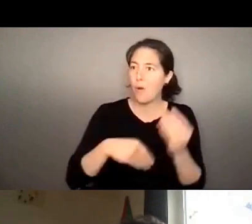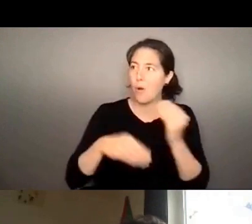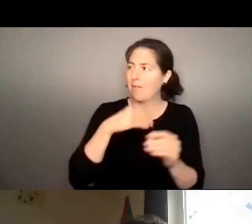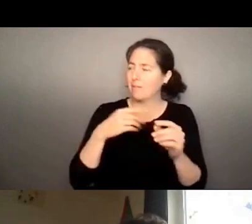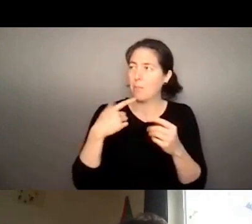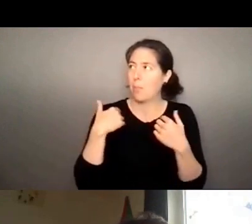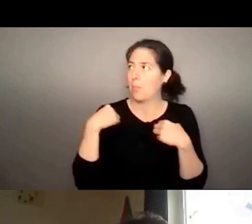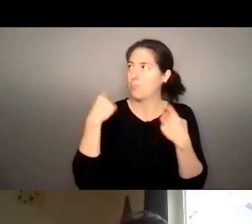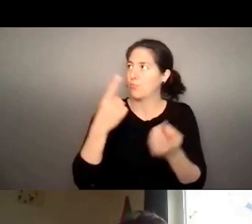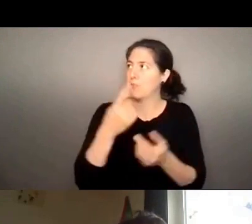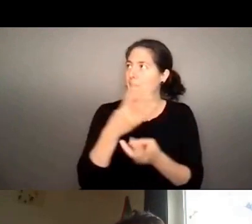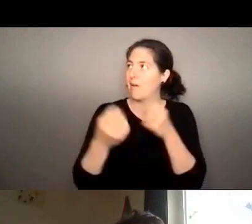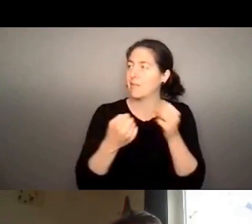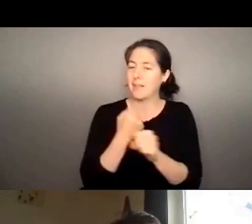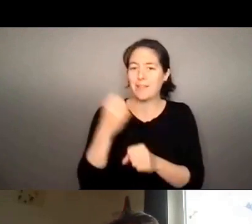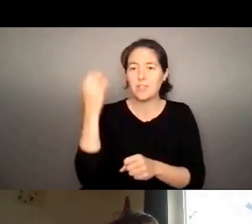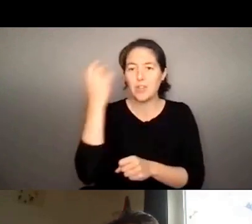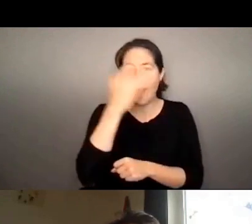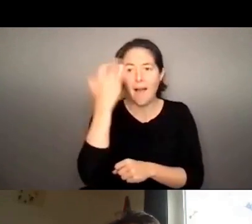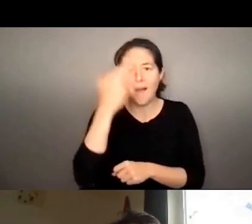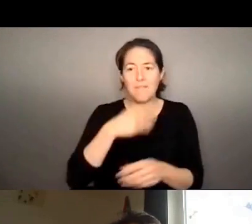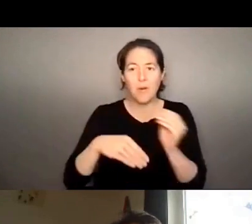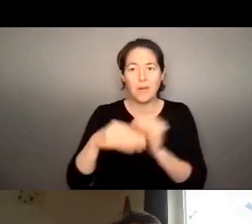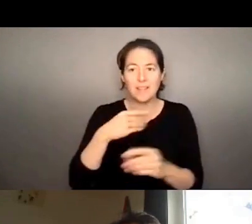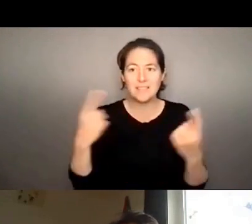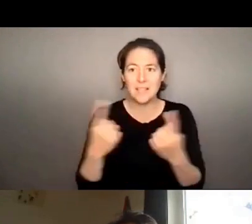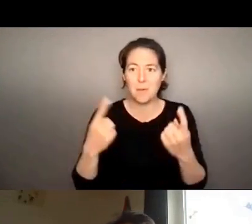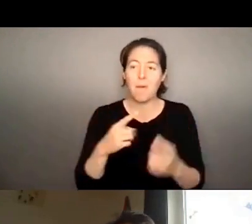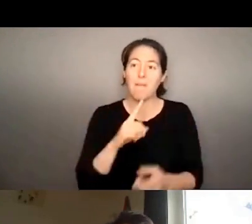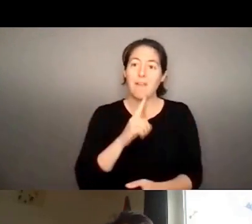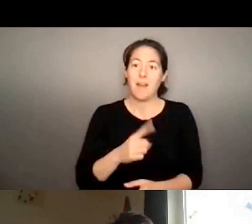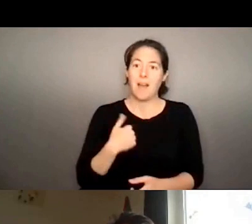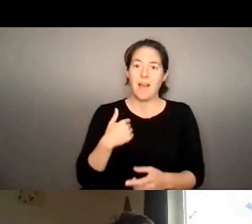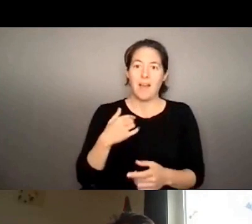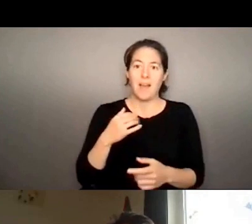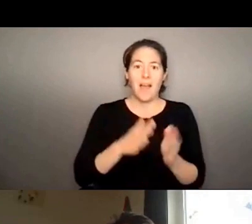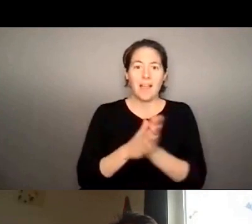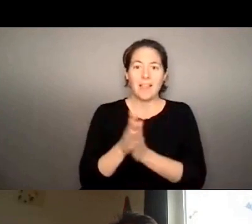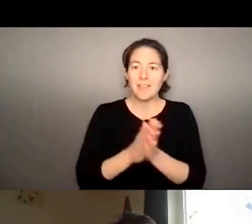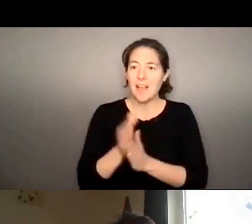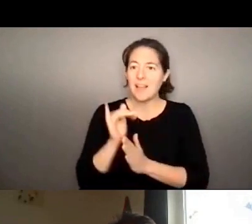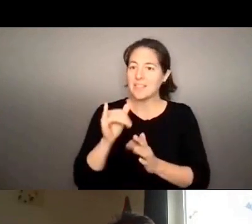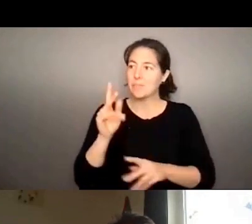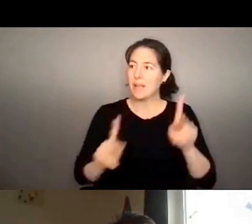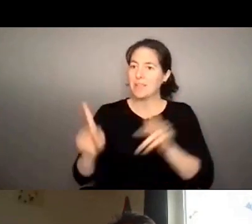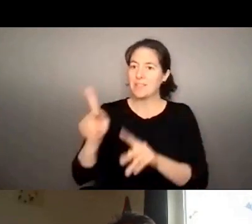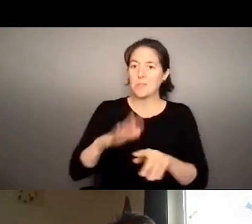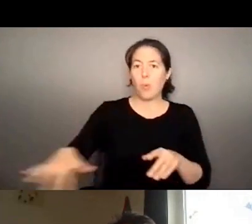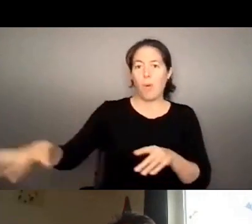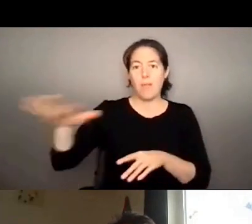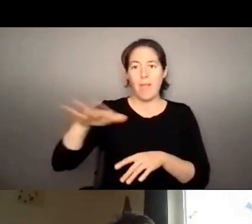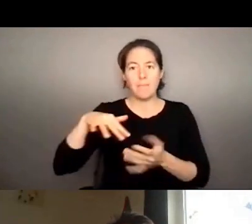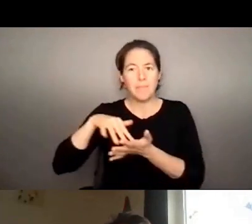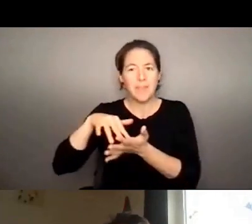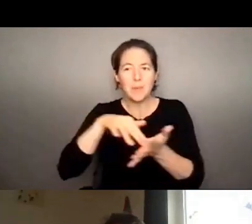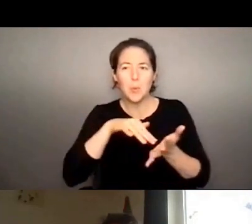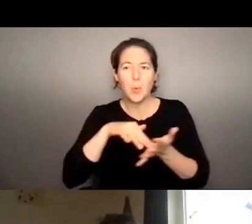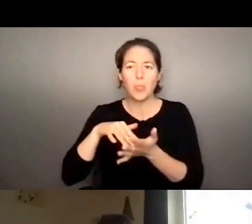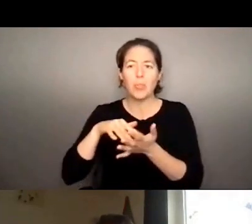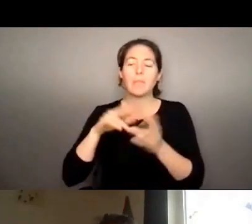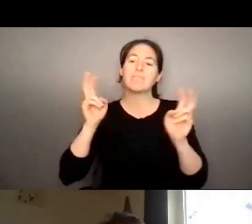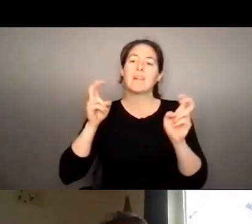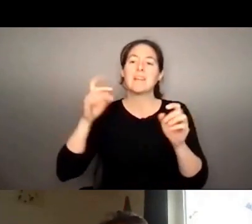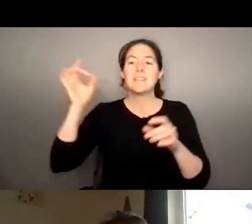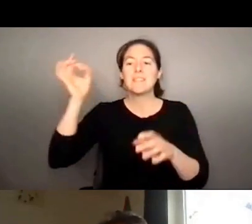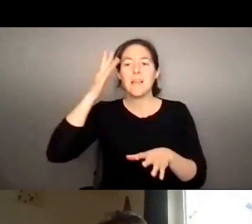années. Mais je pense que ça serait super intéressant de faire des études citoyennes, là, au studio de la science participative sur